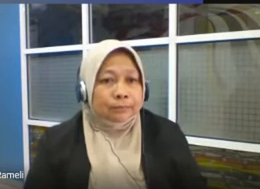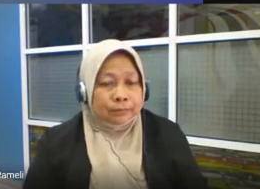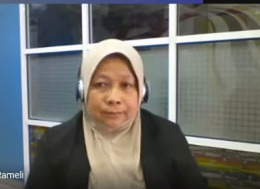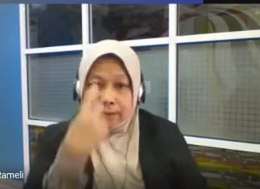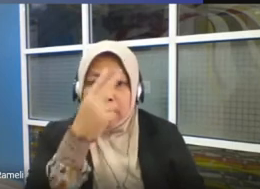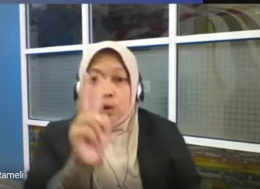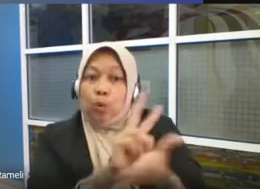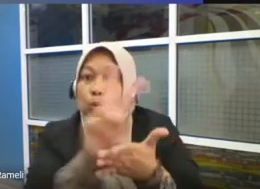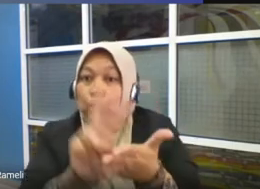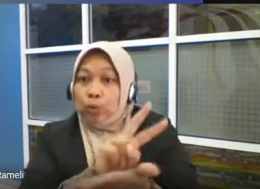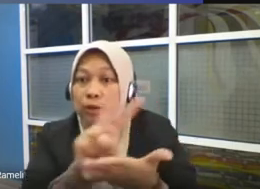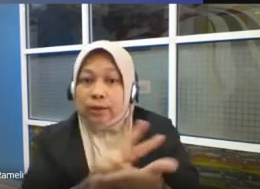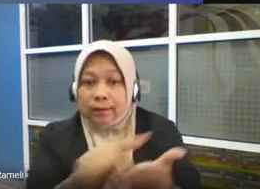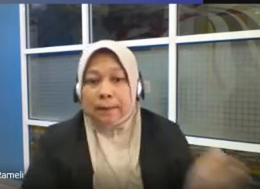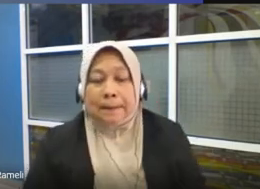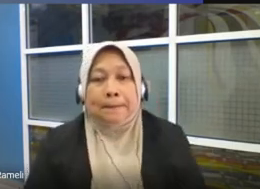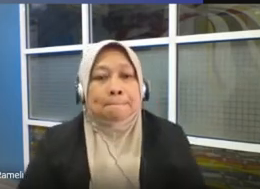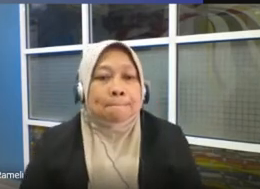sekejap.